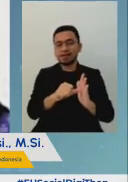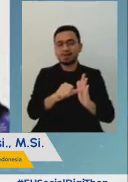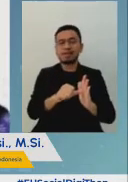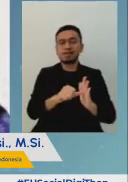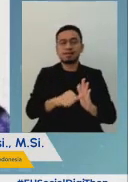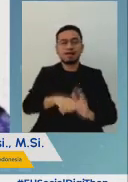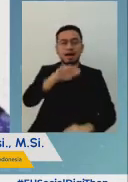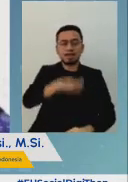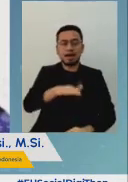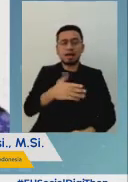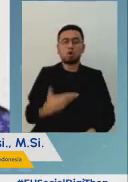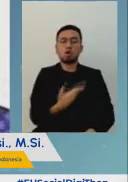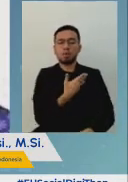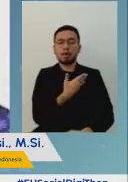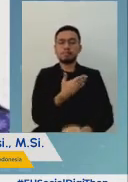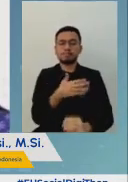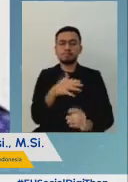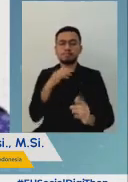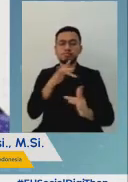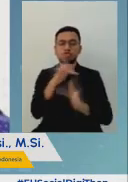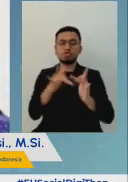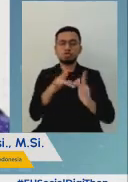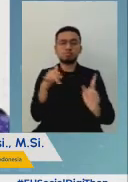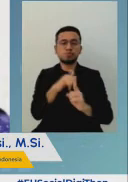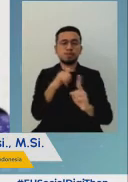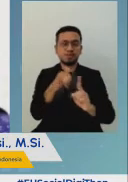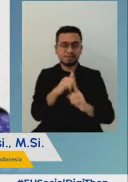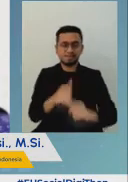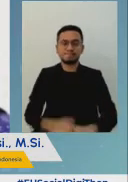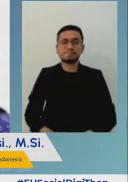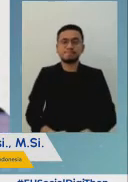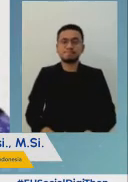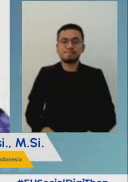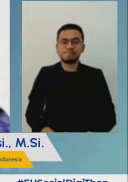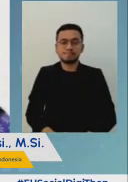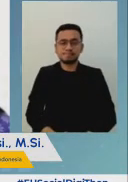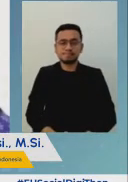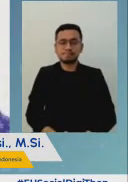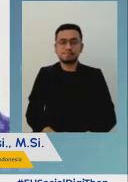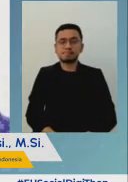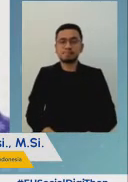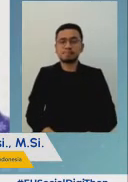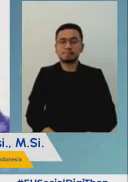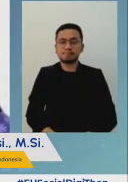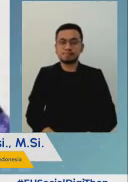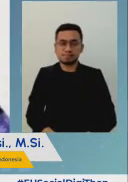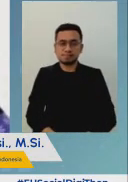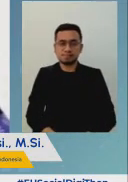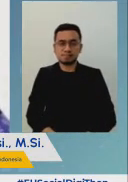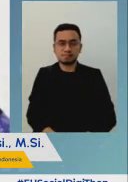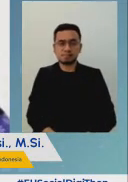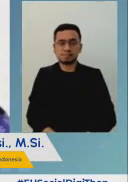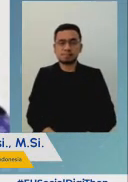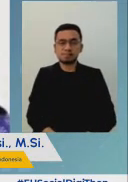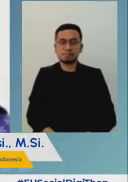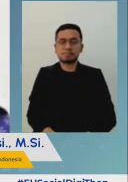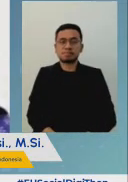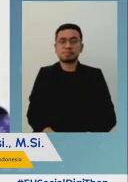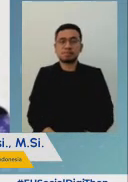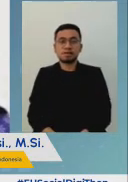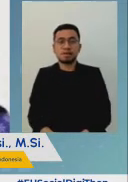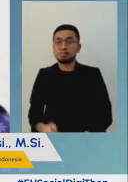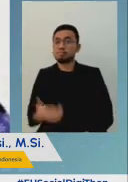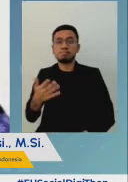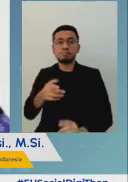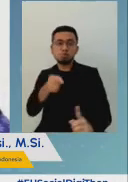mengalami cyberbullying. Tuh, nah. Terus kemudian kalau kepada si pelakunya, apakah perlu memberikan hukuman atau